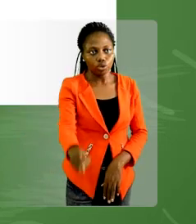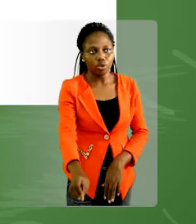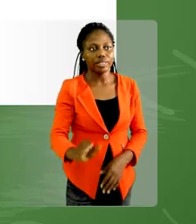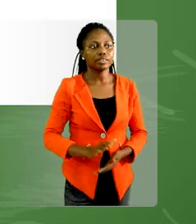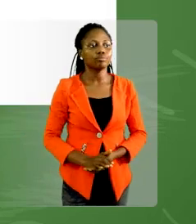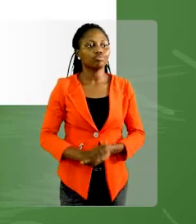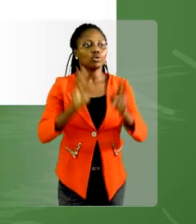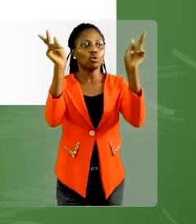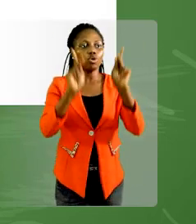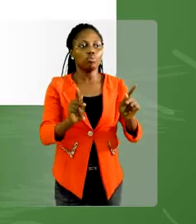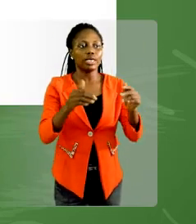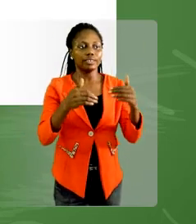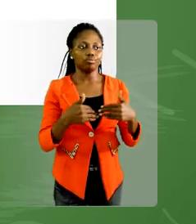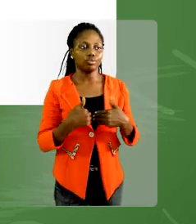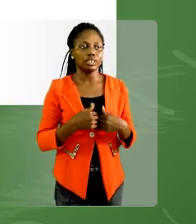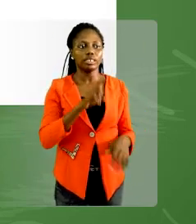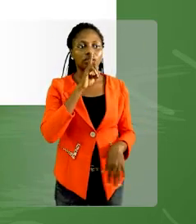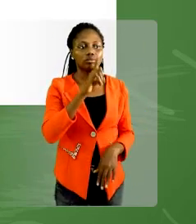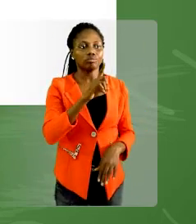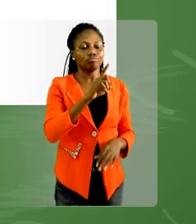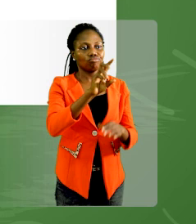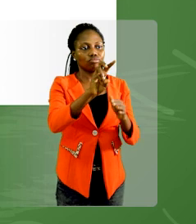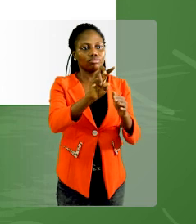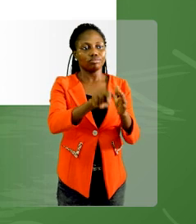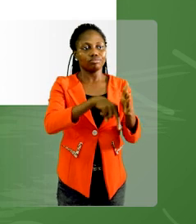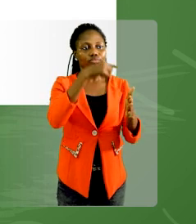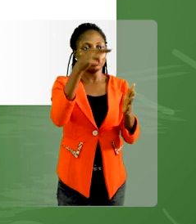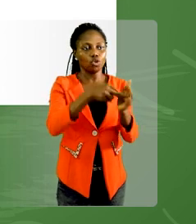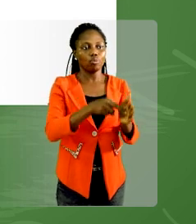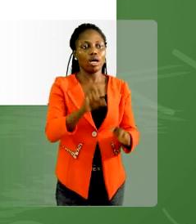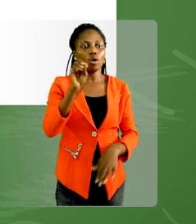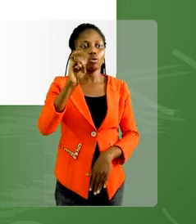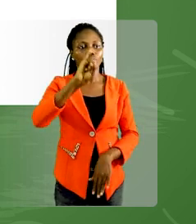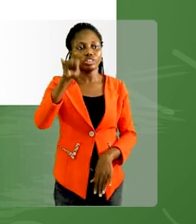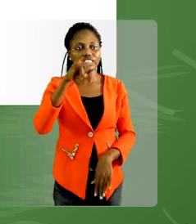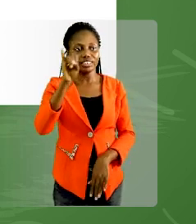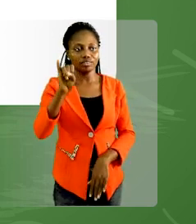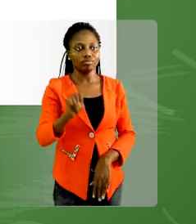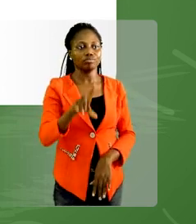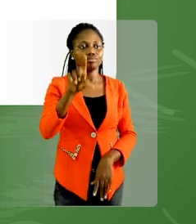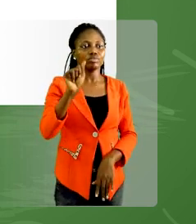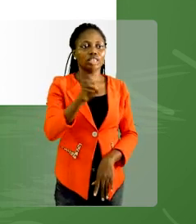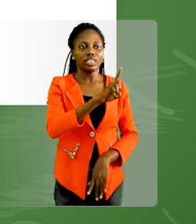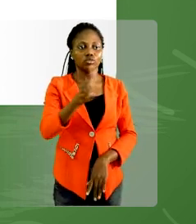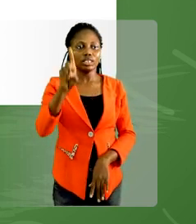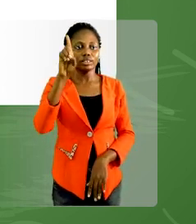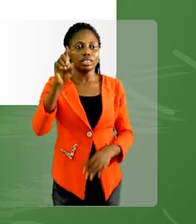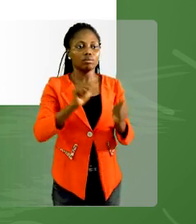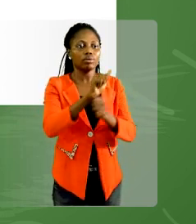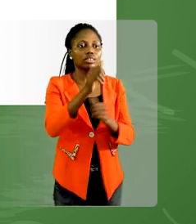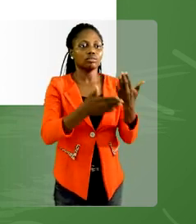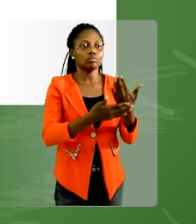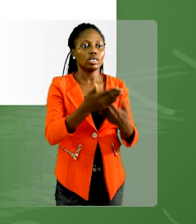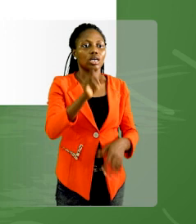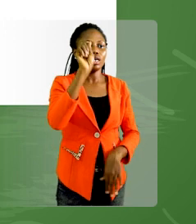Le plan est muni du repère OIJ. La droite D passe par les points A de